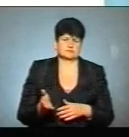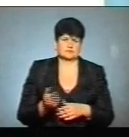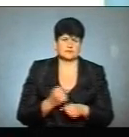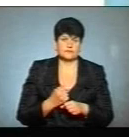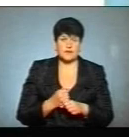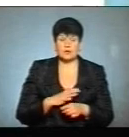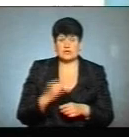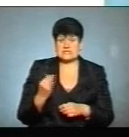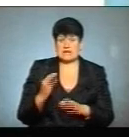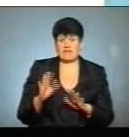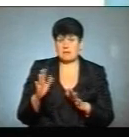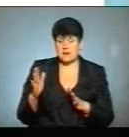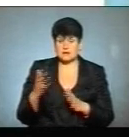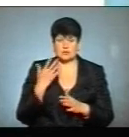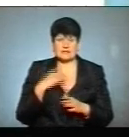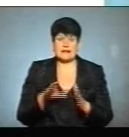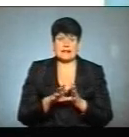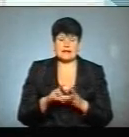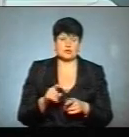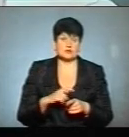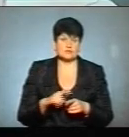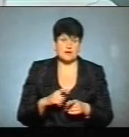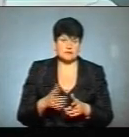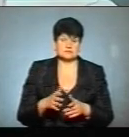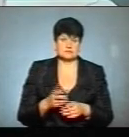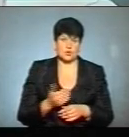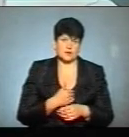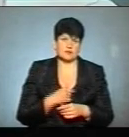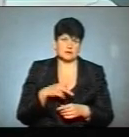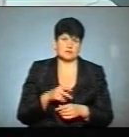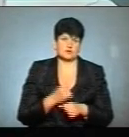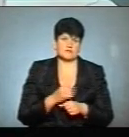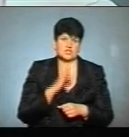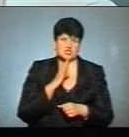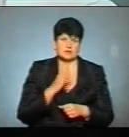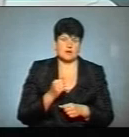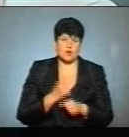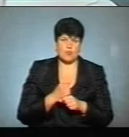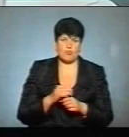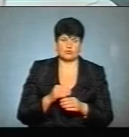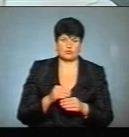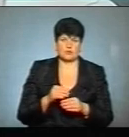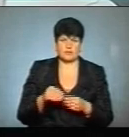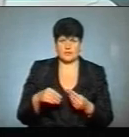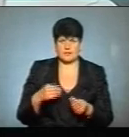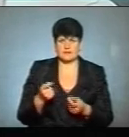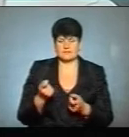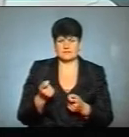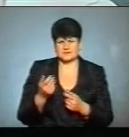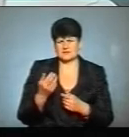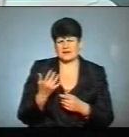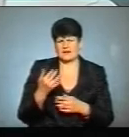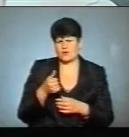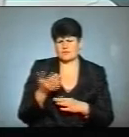були такі цікаві випадки, що, наприклад, на електрогазозварника хотіла йти працювати жінка. Роботодавець трошечки, це було вже пару років